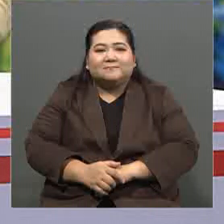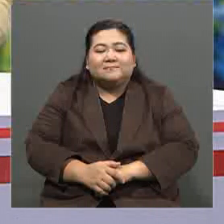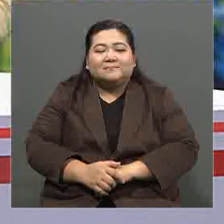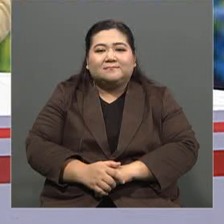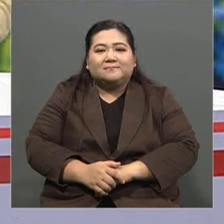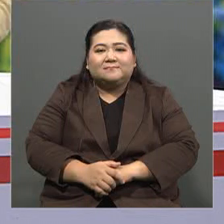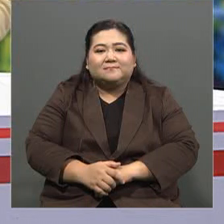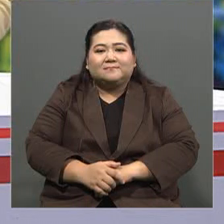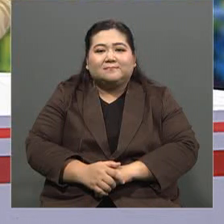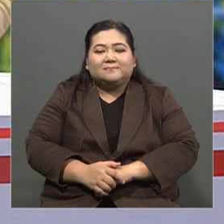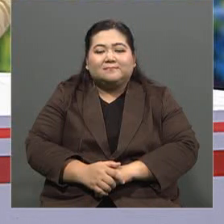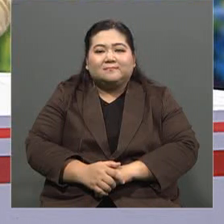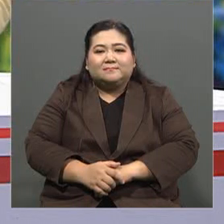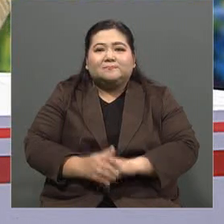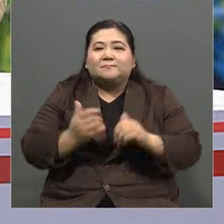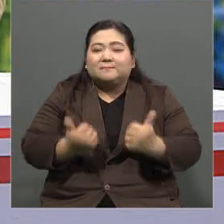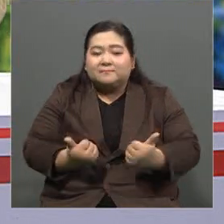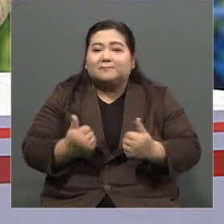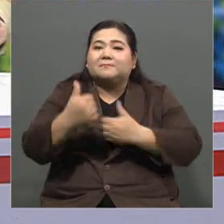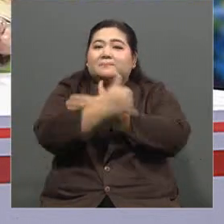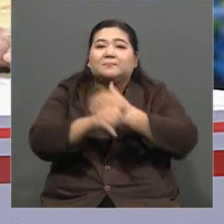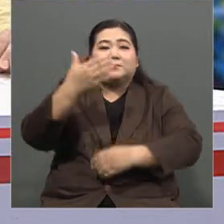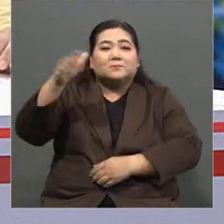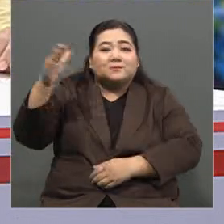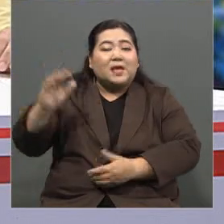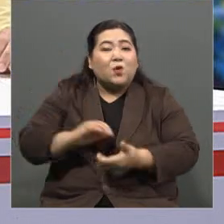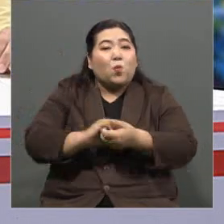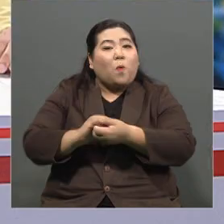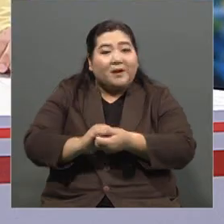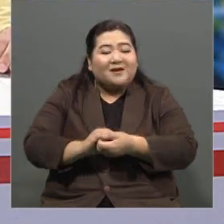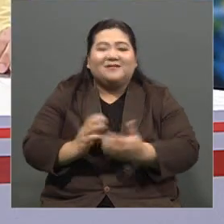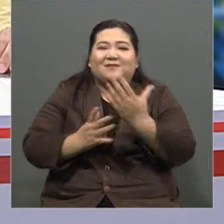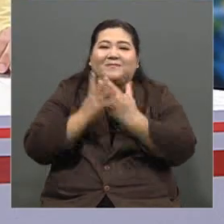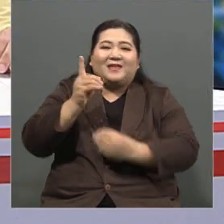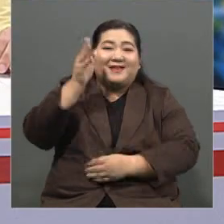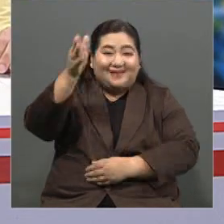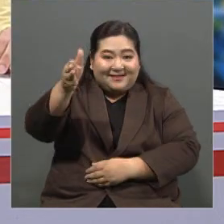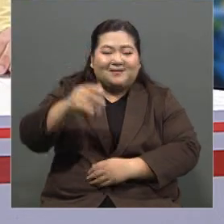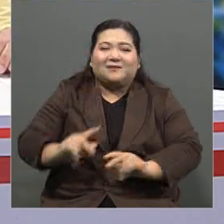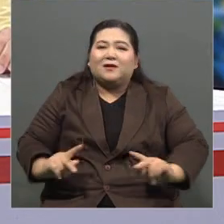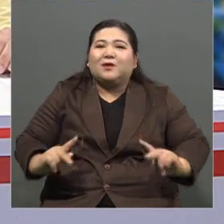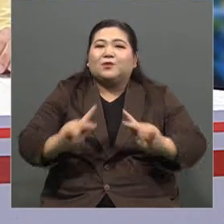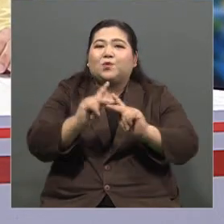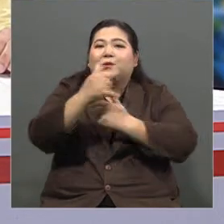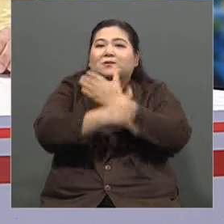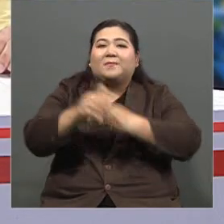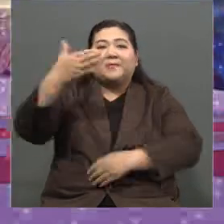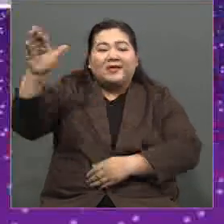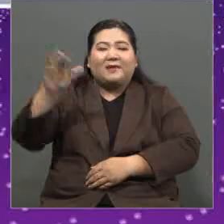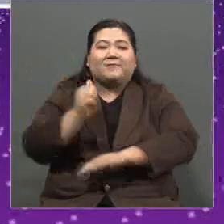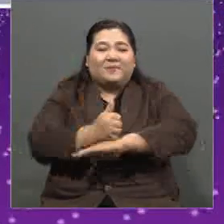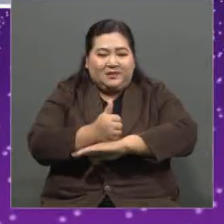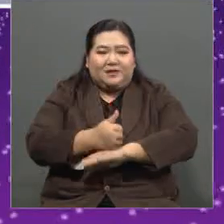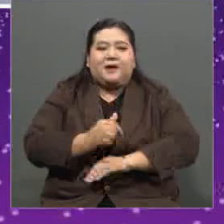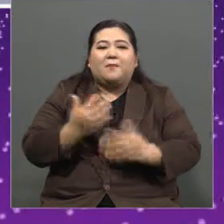มาดูความร่วมมือในด้านต่างประเทศกันบ้างนะครับเดี๋ยวสัปดาห์หน้าที่จะถึงเครับรัฐมนตรีว่าการกระทรวงการต่างประเทศก็เตรียมจะเข้าร่วมประชุมผู้นำ